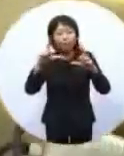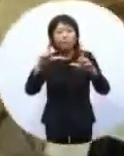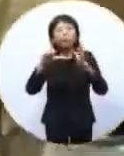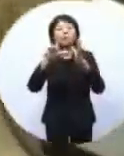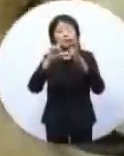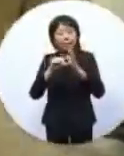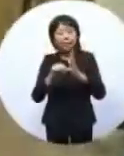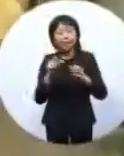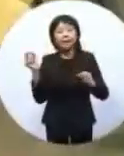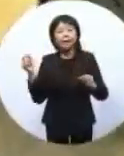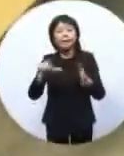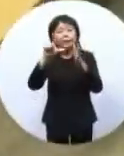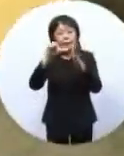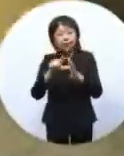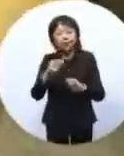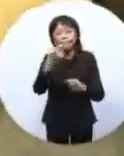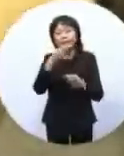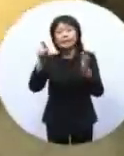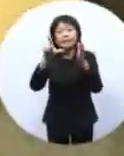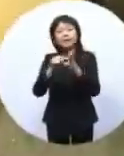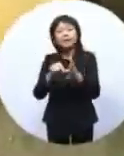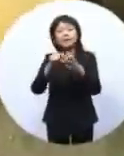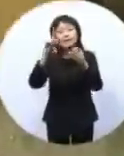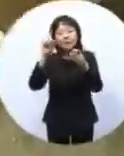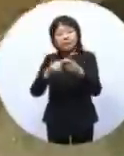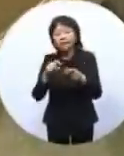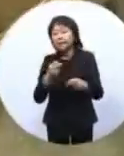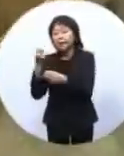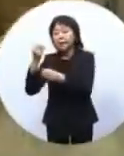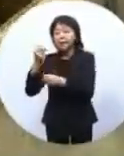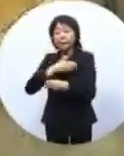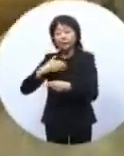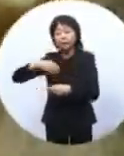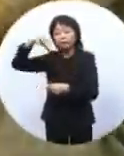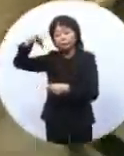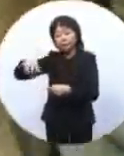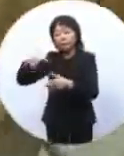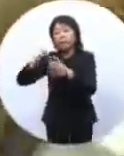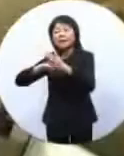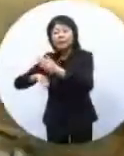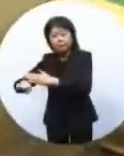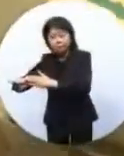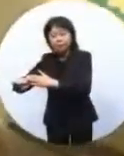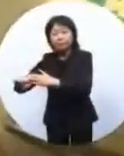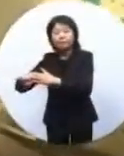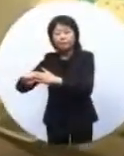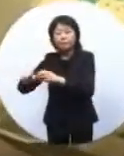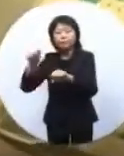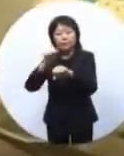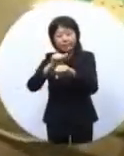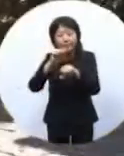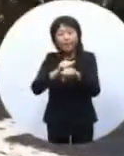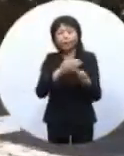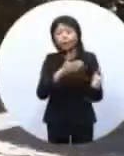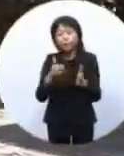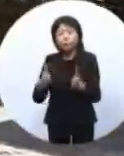に一時的に退避することのできる施設に備蓄する資材を準備する西村さん。